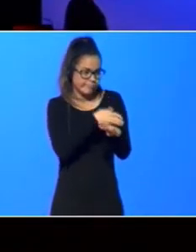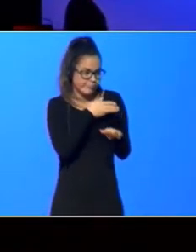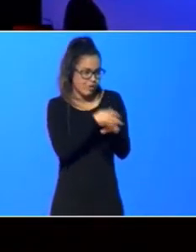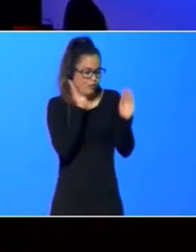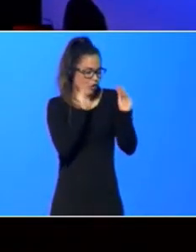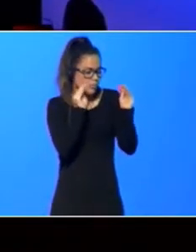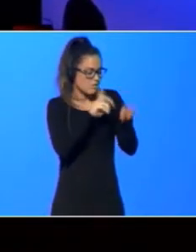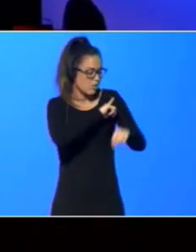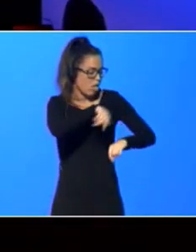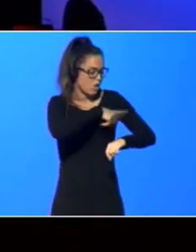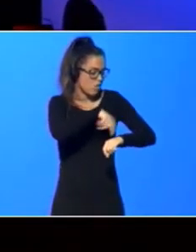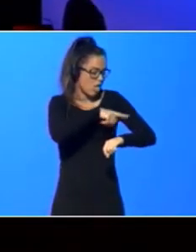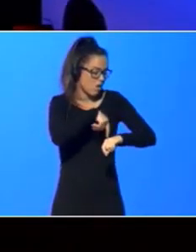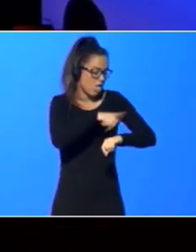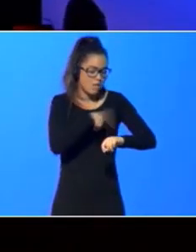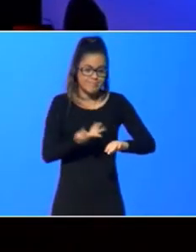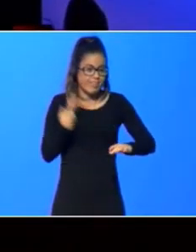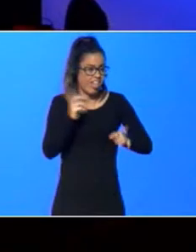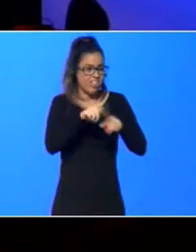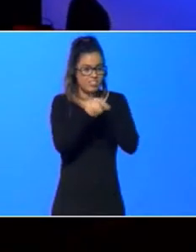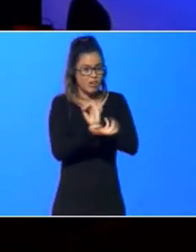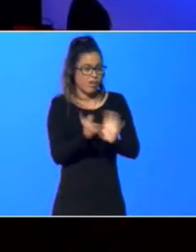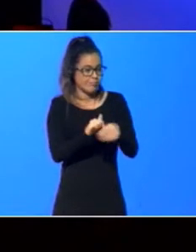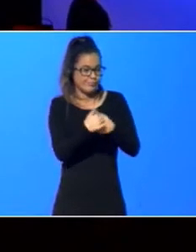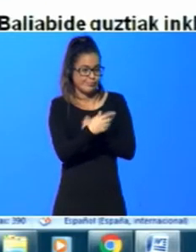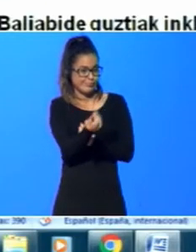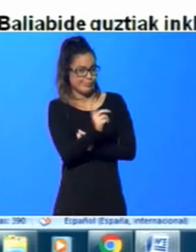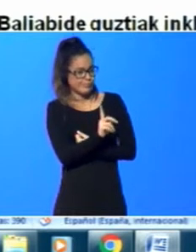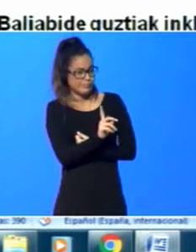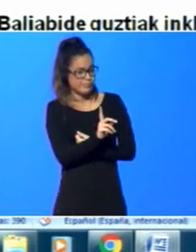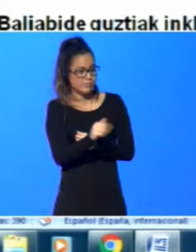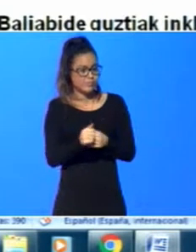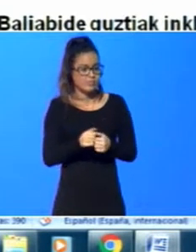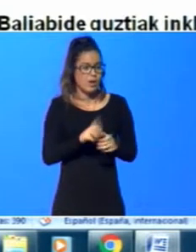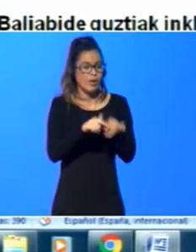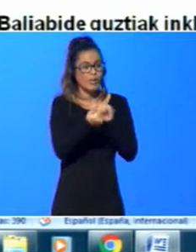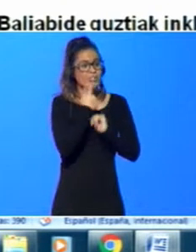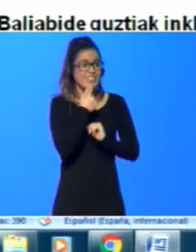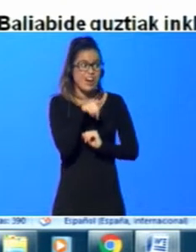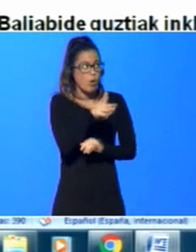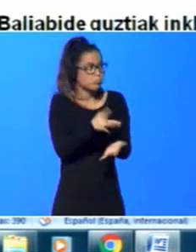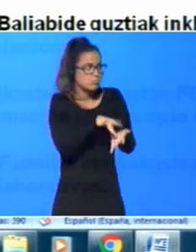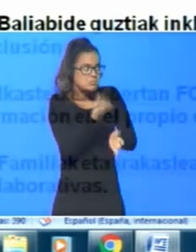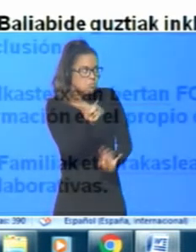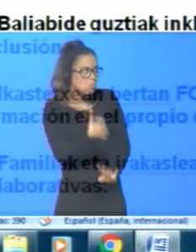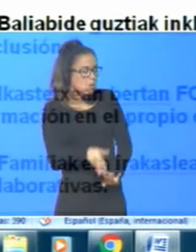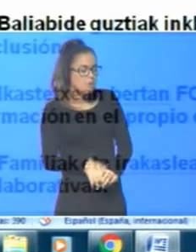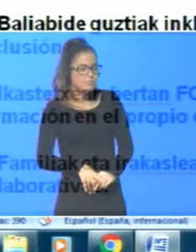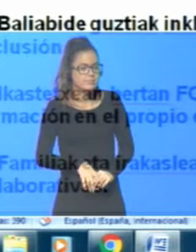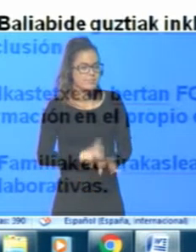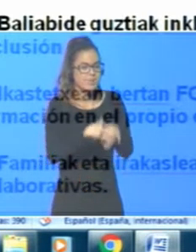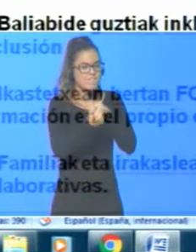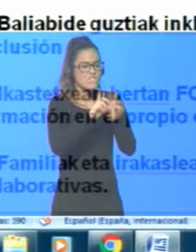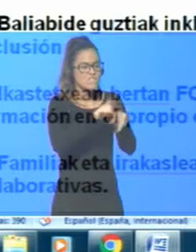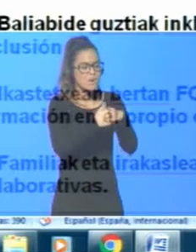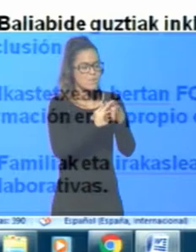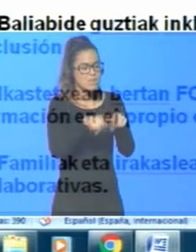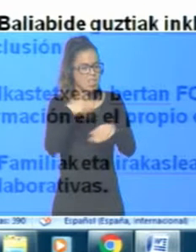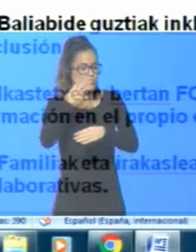edo ez dakit nola ez tokaba ese dia. Familiak eta irakasleak elkarrekin lanean ipintzea. Baina gauza